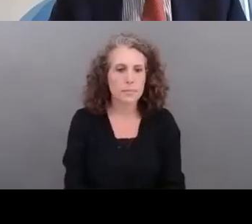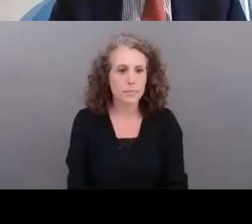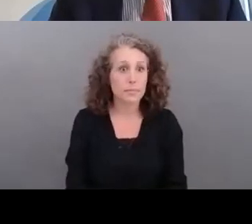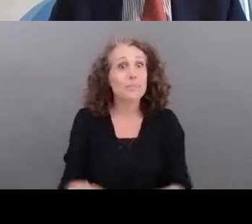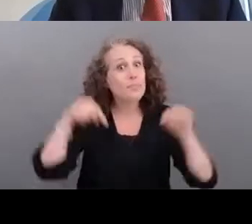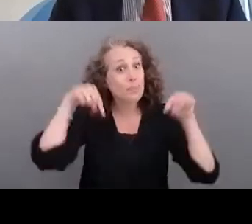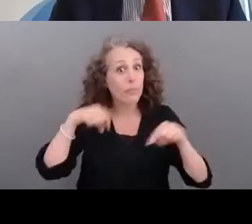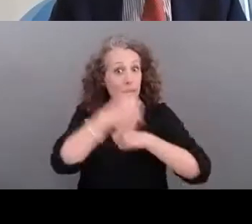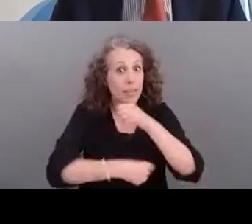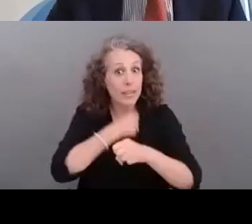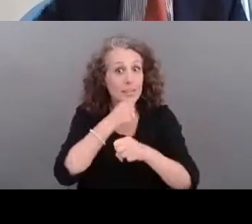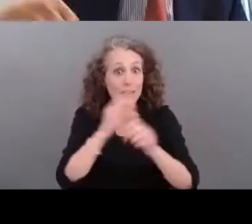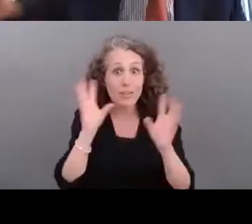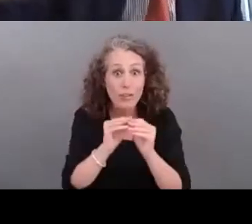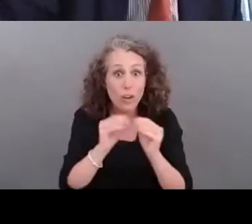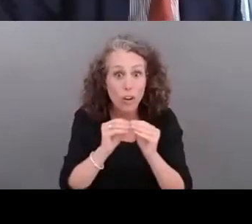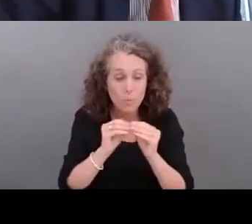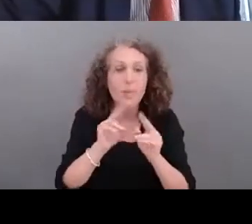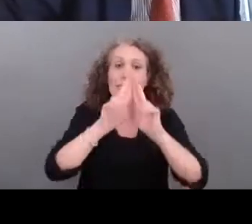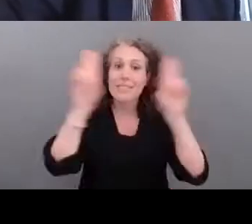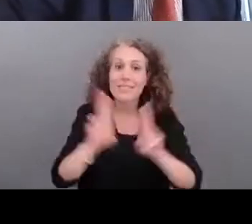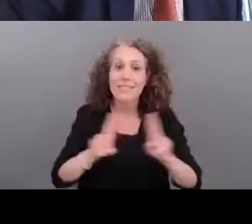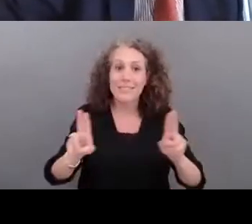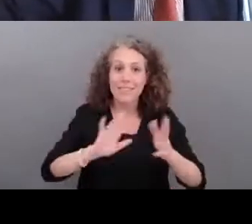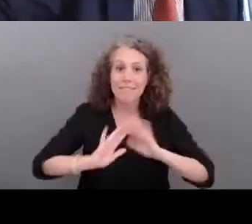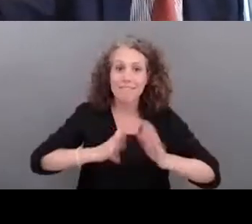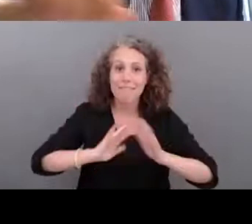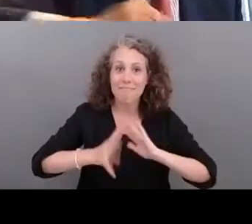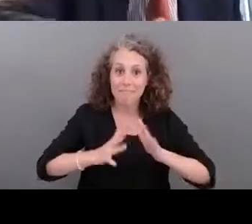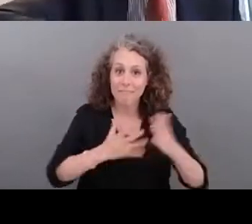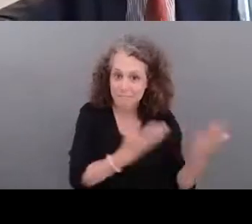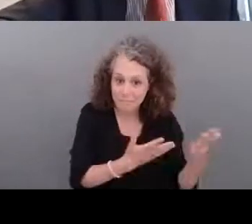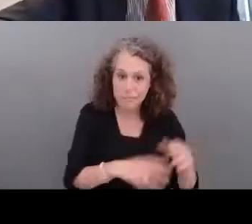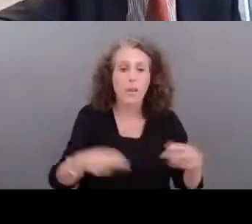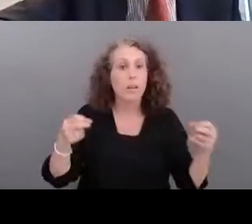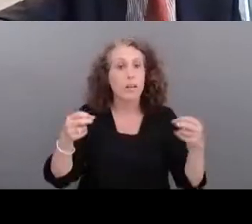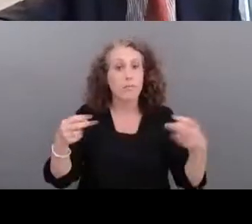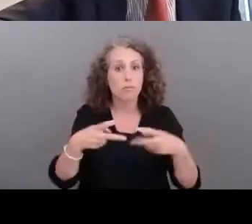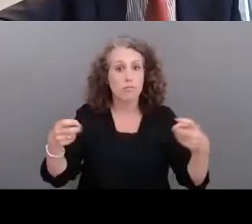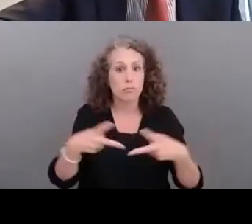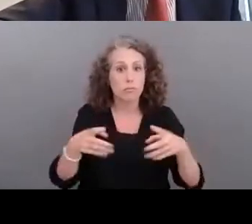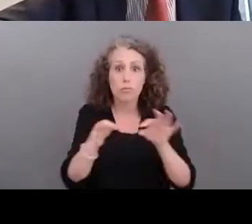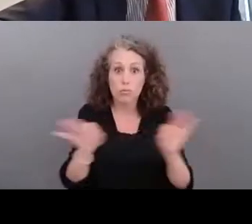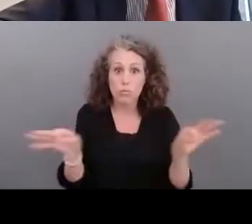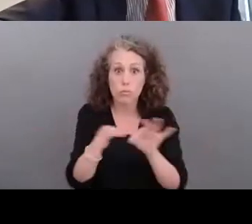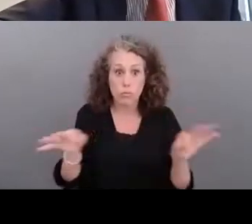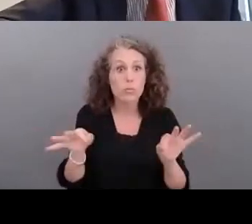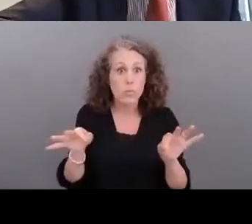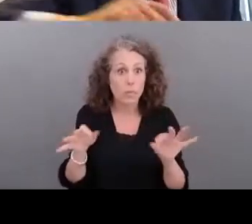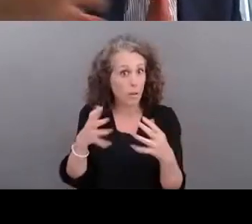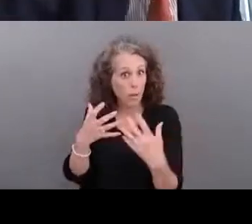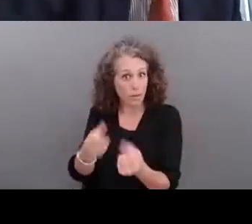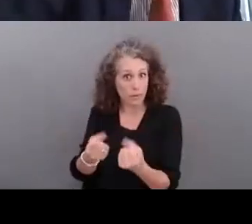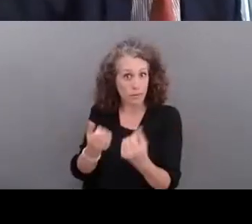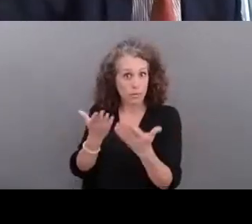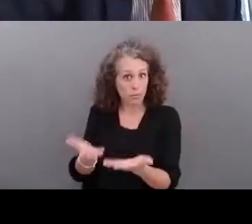Le forum de cette année, l'interprétation est fournie, les sous-titres sont disponibles et peuvent